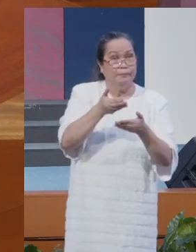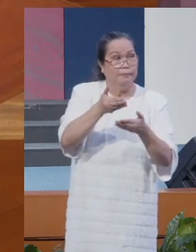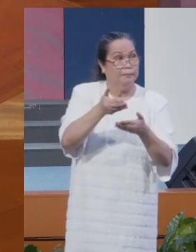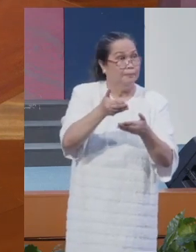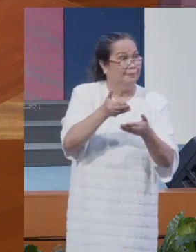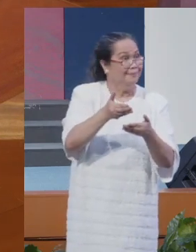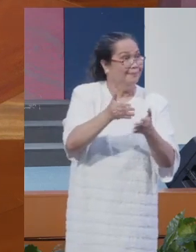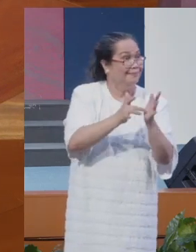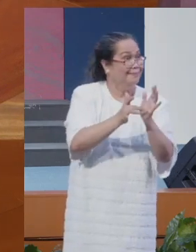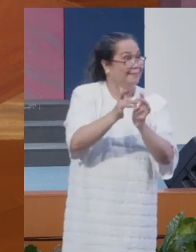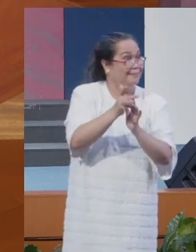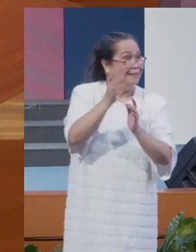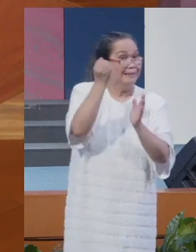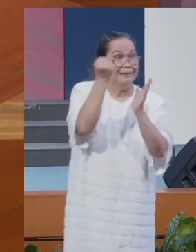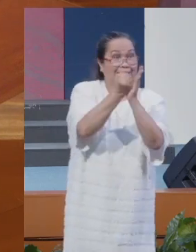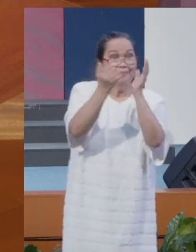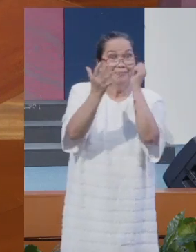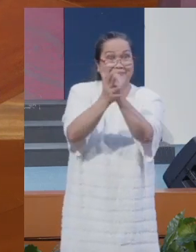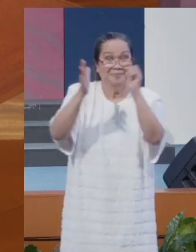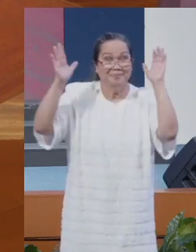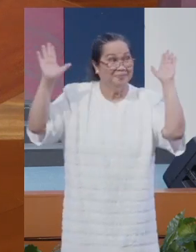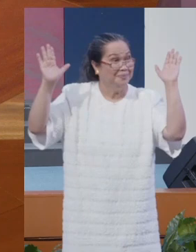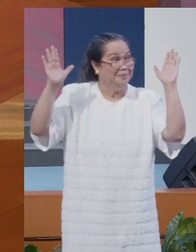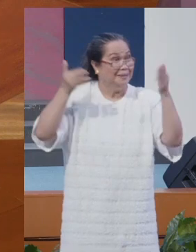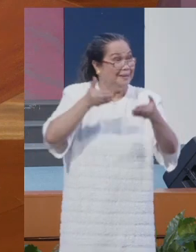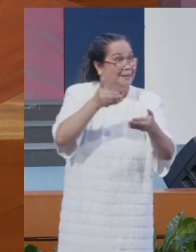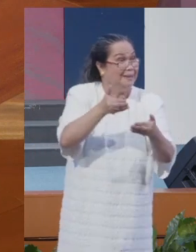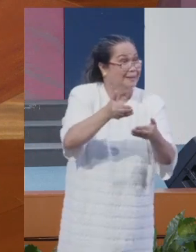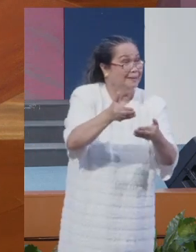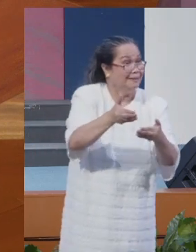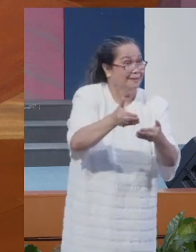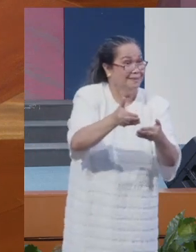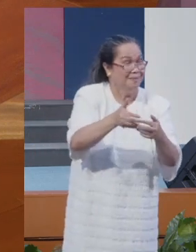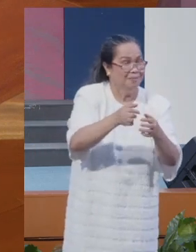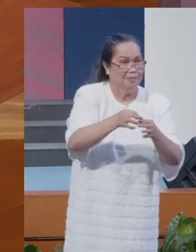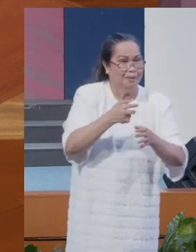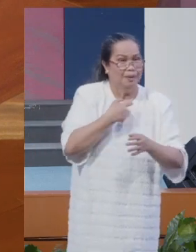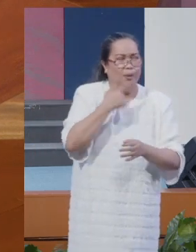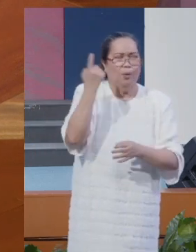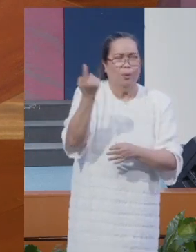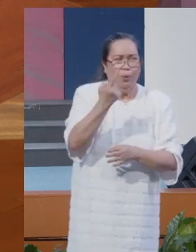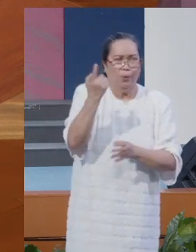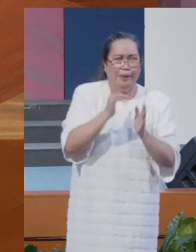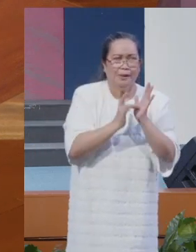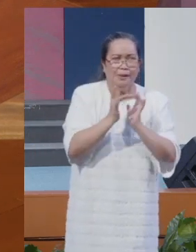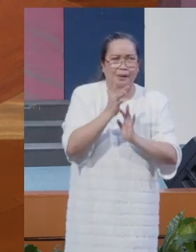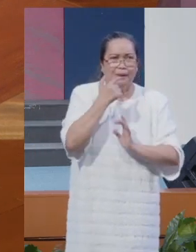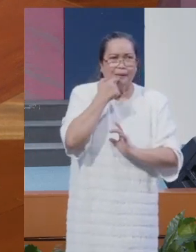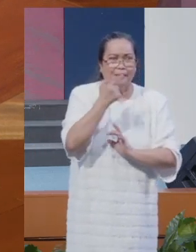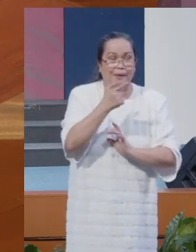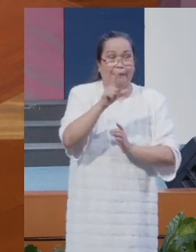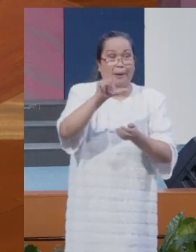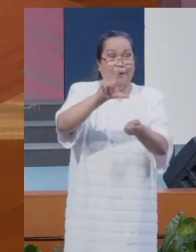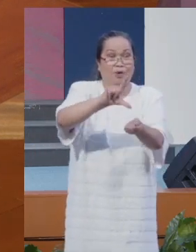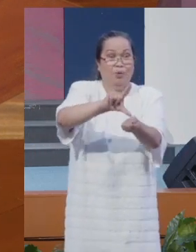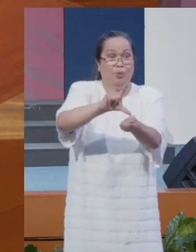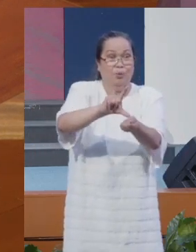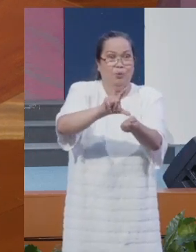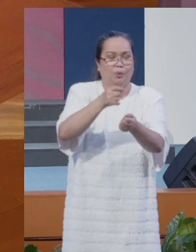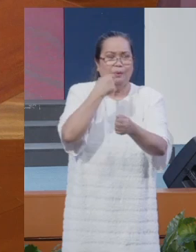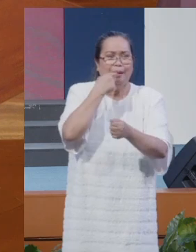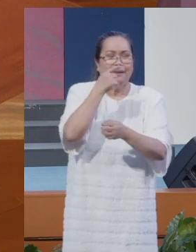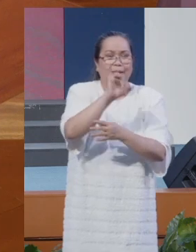ng kanyang pagpunta sa krus. The days will come, sabi niya, katagang madalas gamitin ni Jesus sa Luke, at